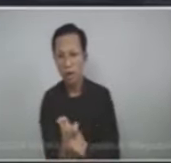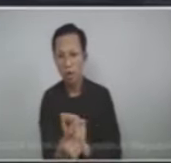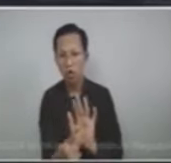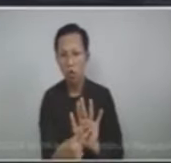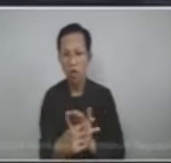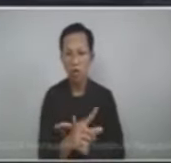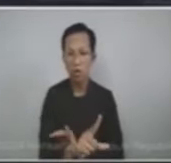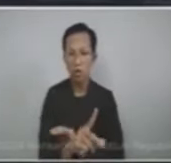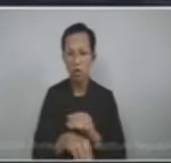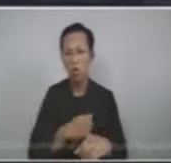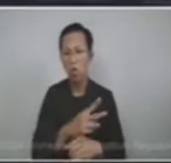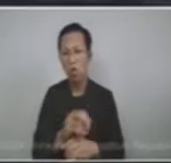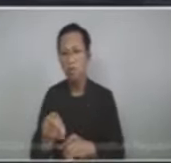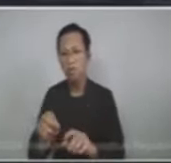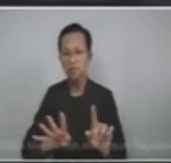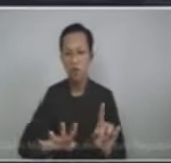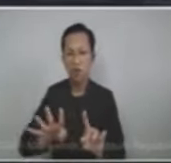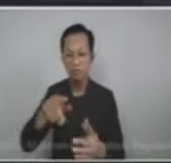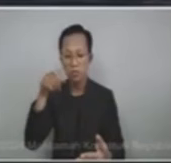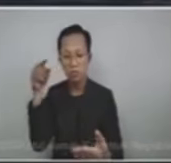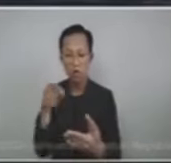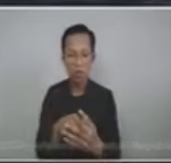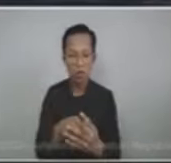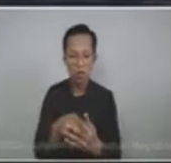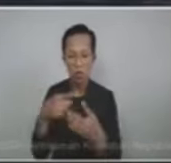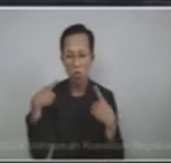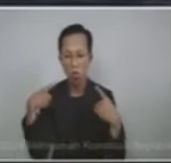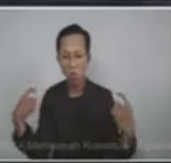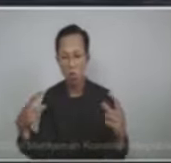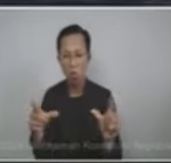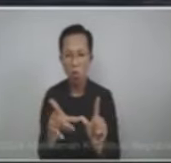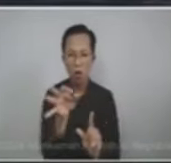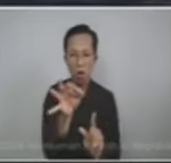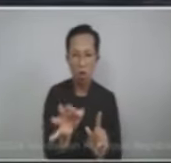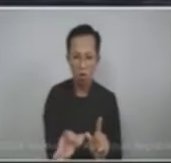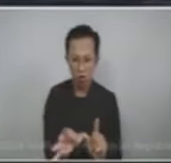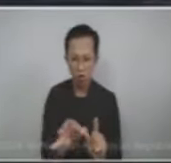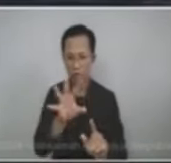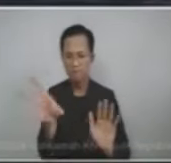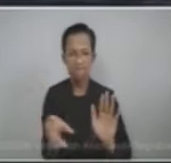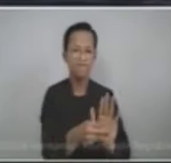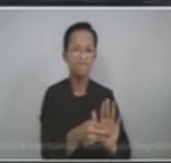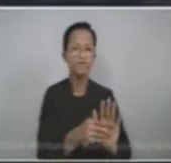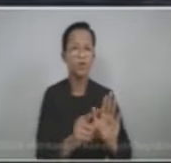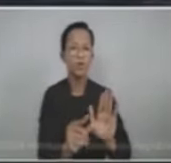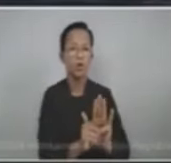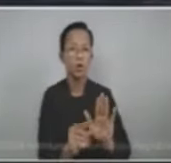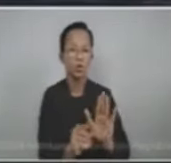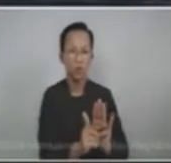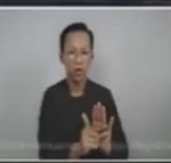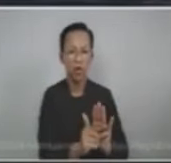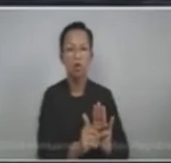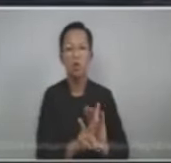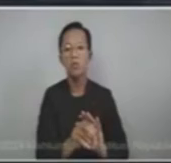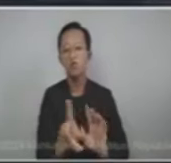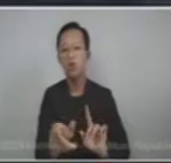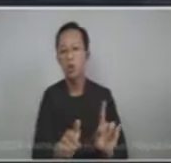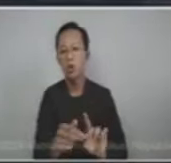gubernur bupati dan walikota menjadi undangundang lembara negara Republik Indonesia tahun 2016 nomor